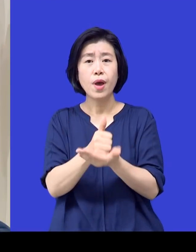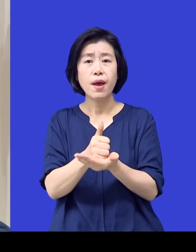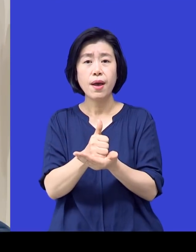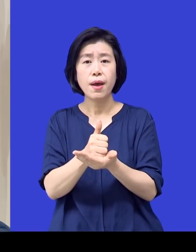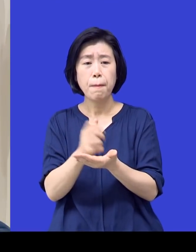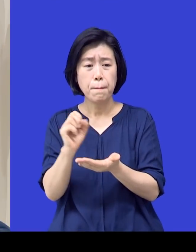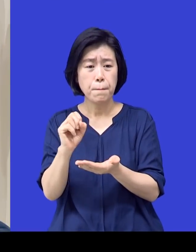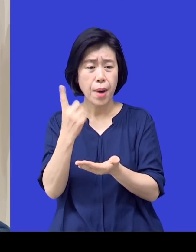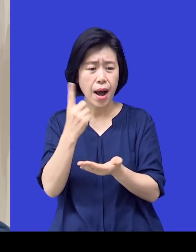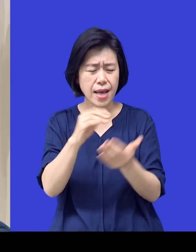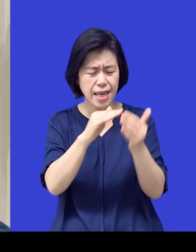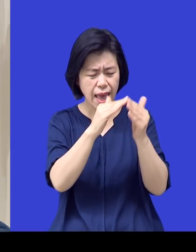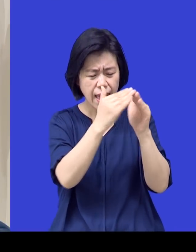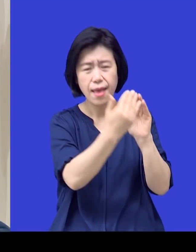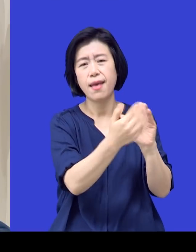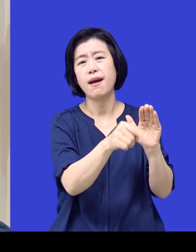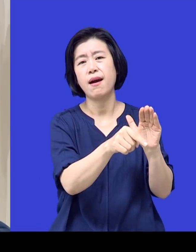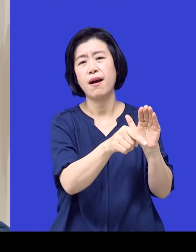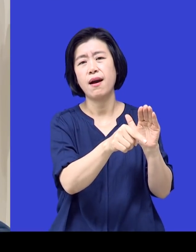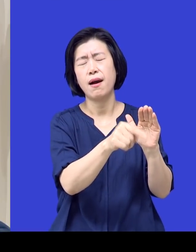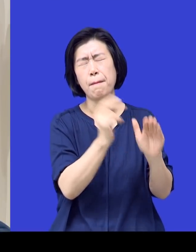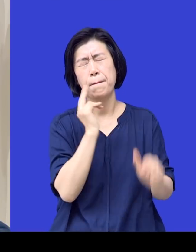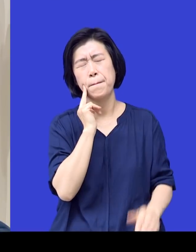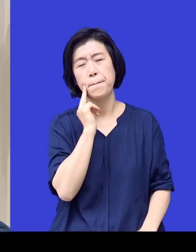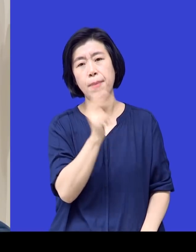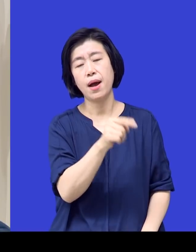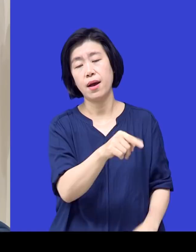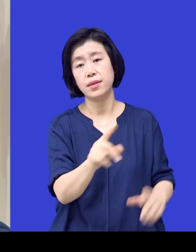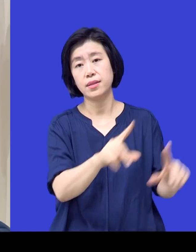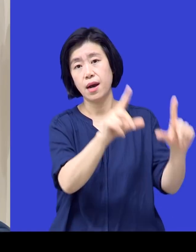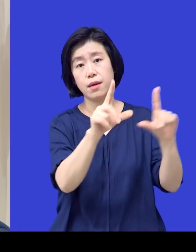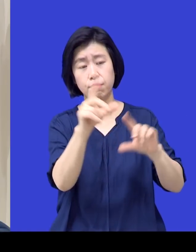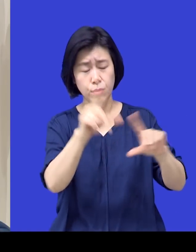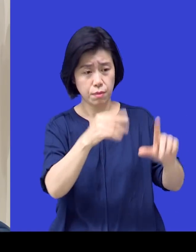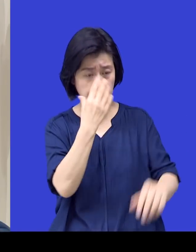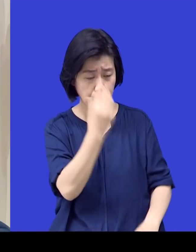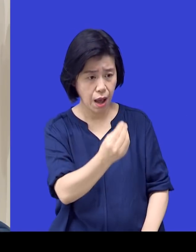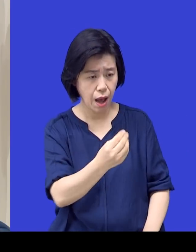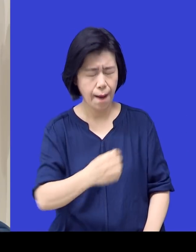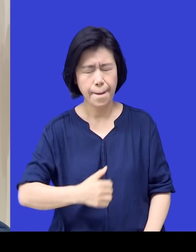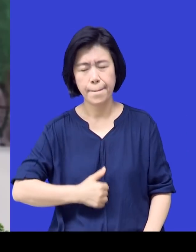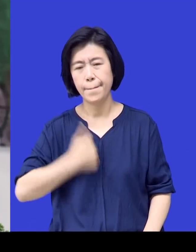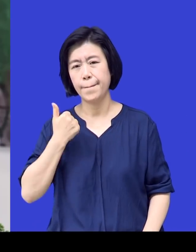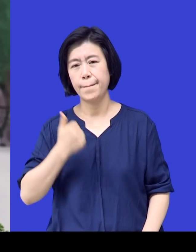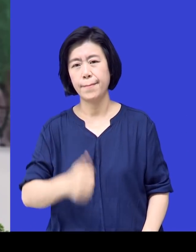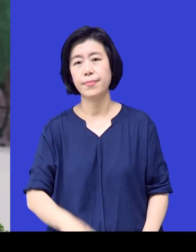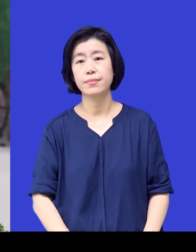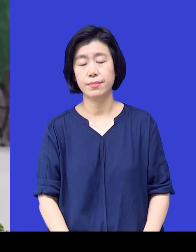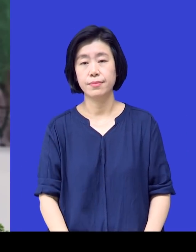가난을 이렇게까지 한 인간을 처참하게 만드는구나 하는 그것에 그냥 화가 나요.